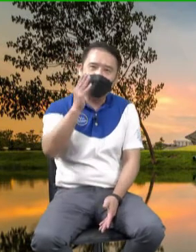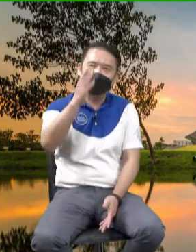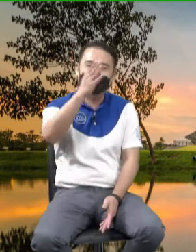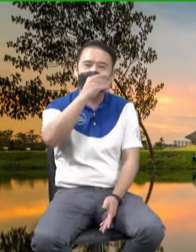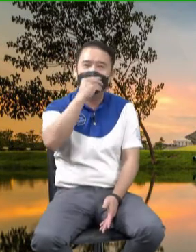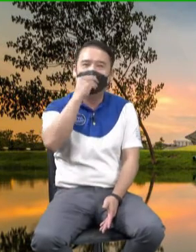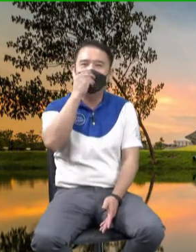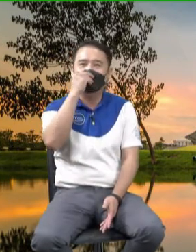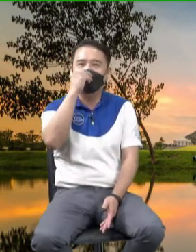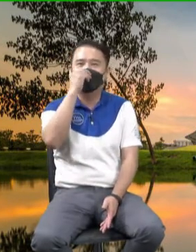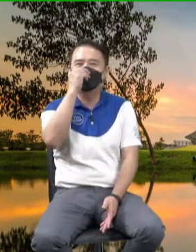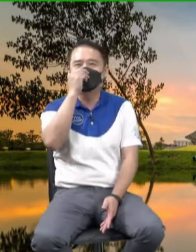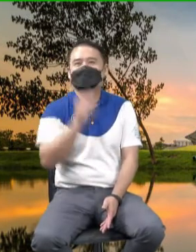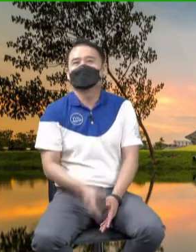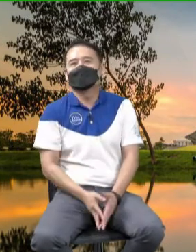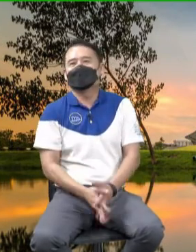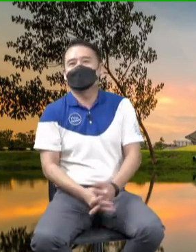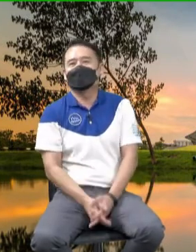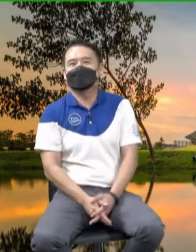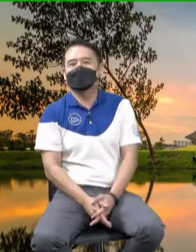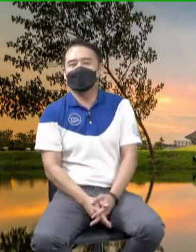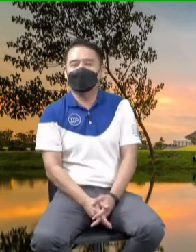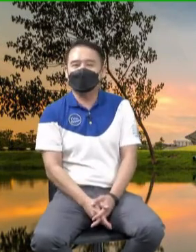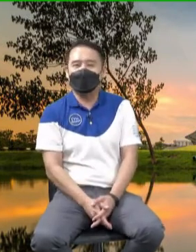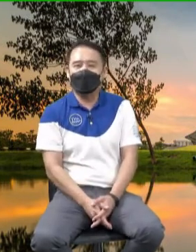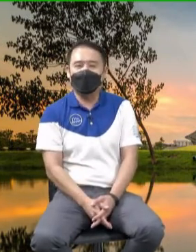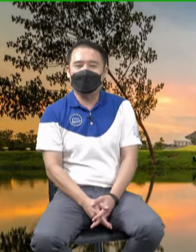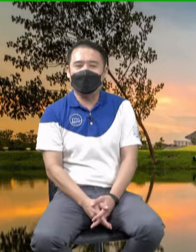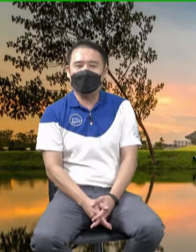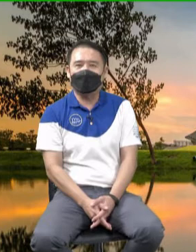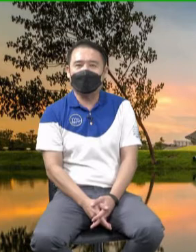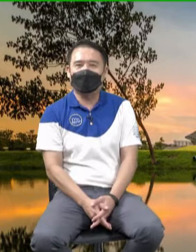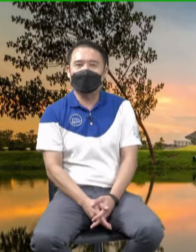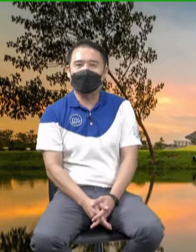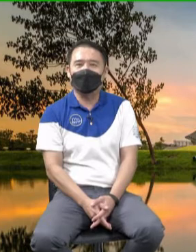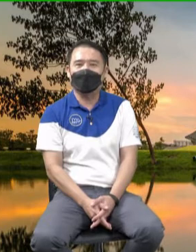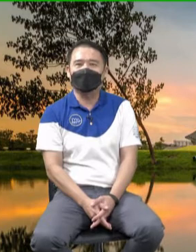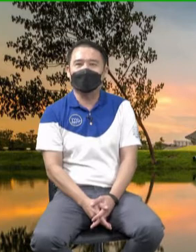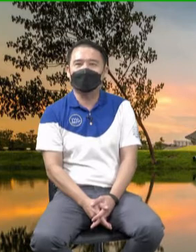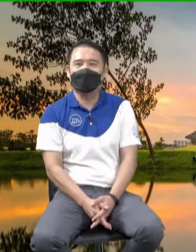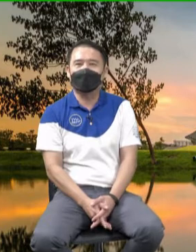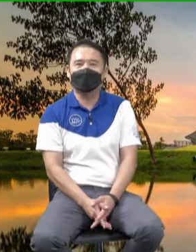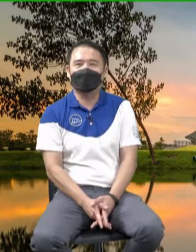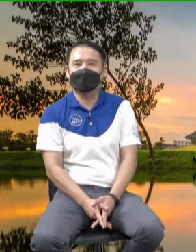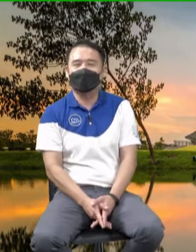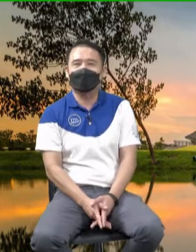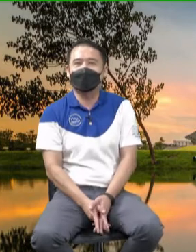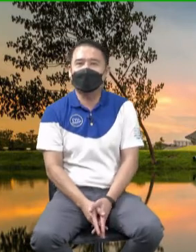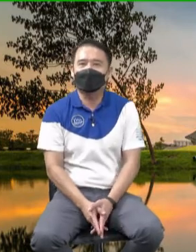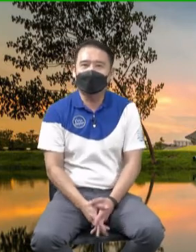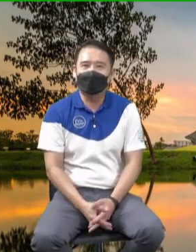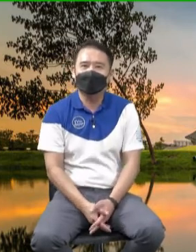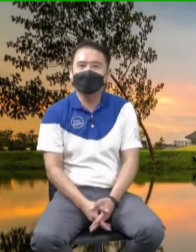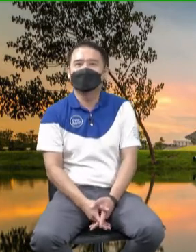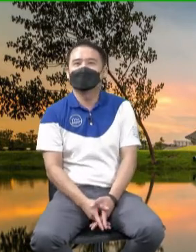หนึ่งในขุนพลผู้วางยุทธศาสตร์การป้องกันน้ำของมหิดลศาลายาเราในปีพุทธศักราช2554ด้วยนะครับอาจารย์สบายดีน